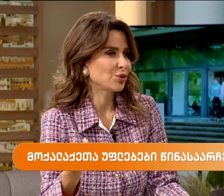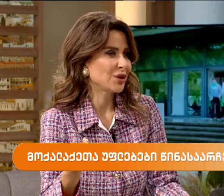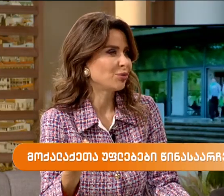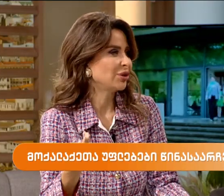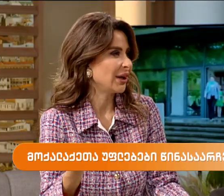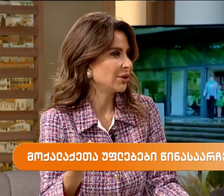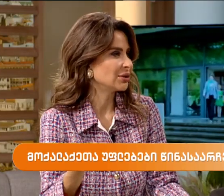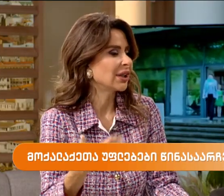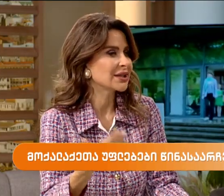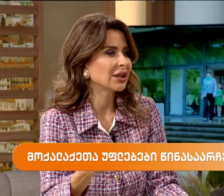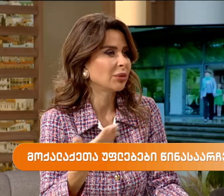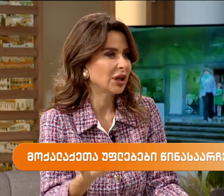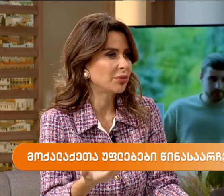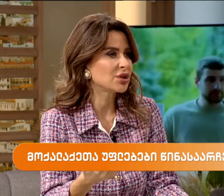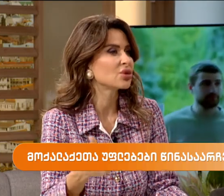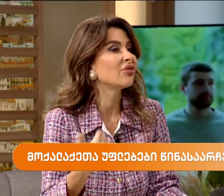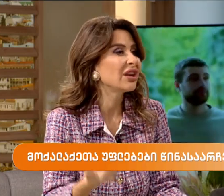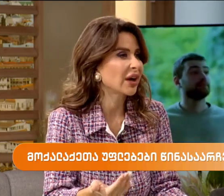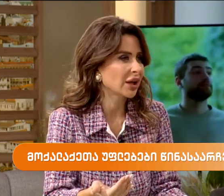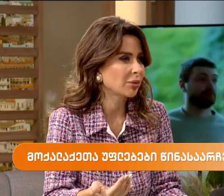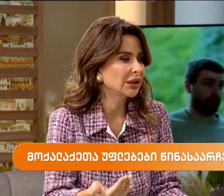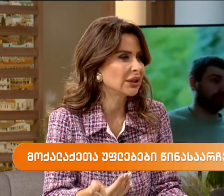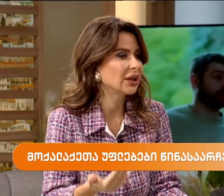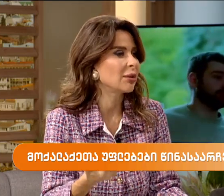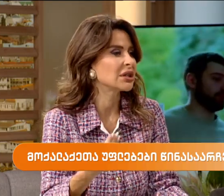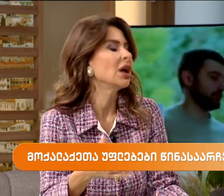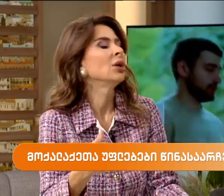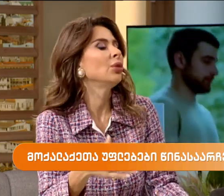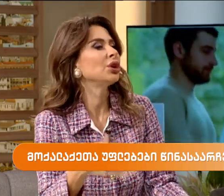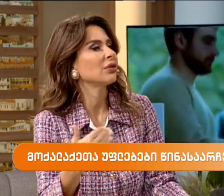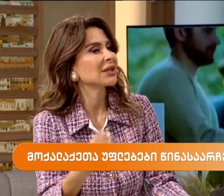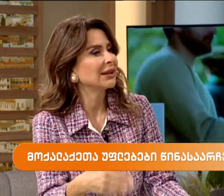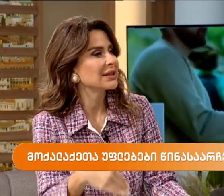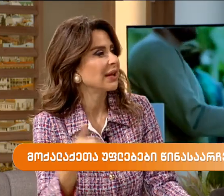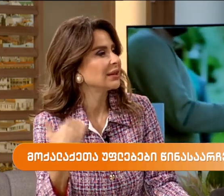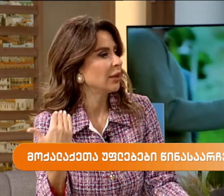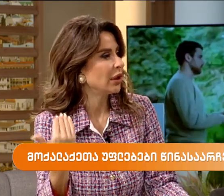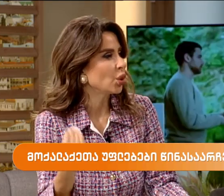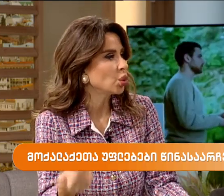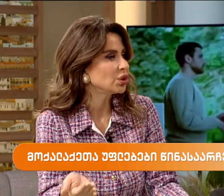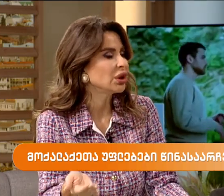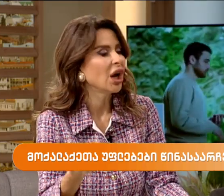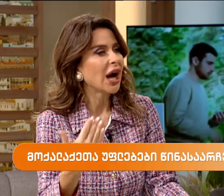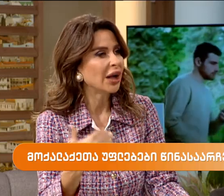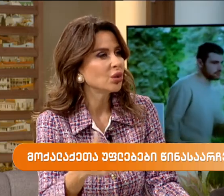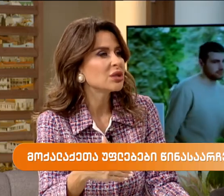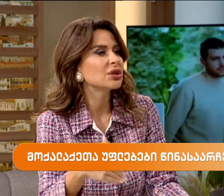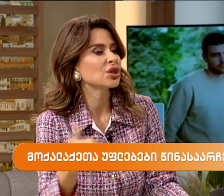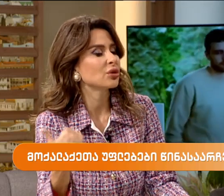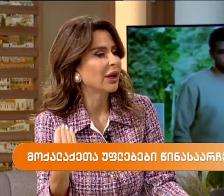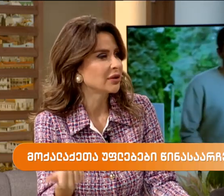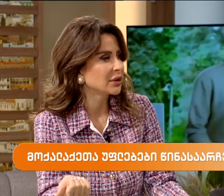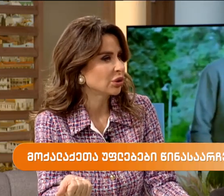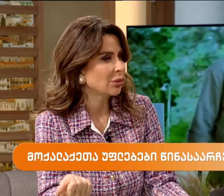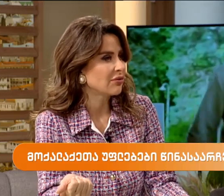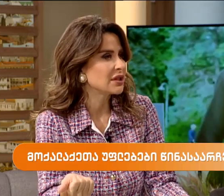ტელეფონით შეუძლია უბრალოდ დარეკოს და განცხადება დააფიქსიროს, რომ ვერ ვახერხებ გადაადგილებას და მოითხოვოს გადასაადგილებელი 5, ანუ ეს იმას ნიშნავს,